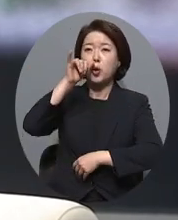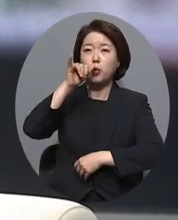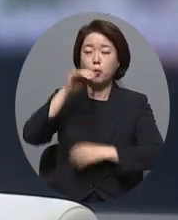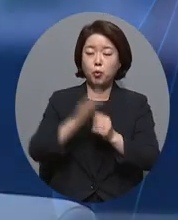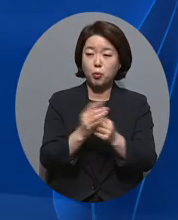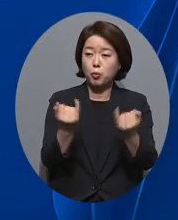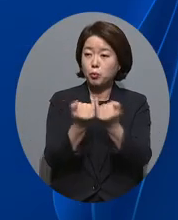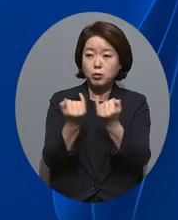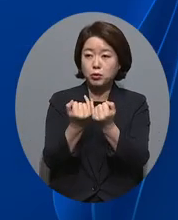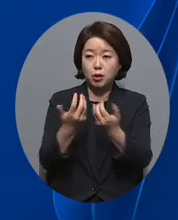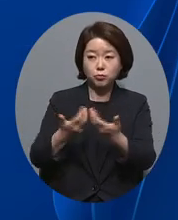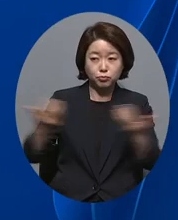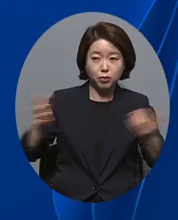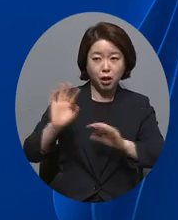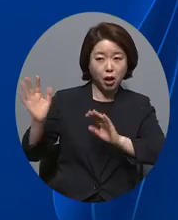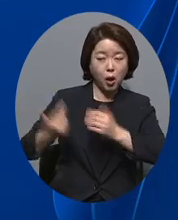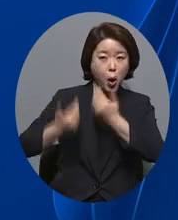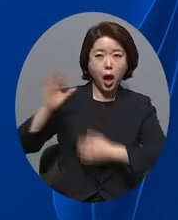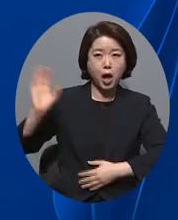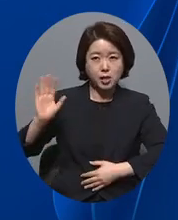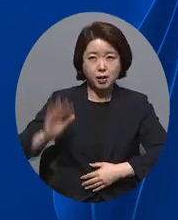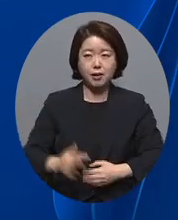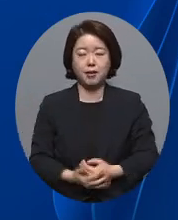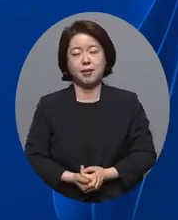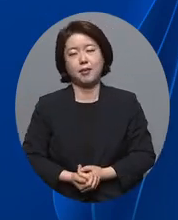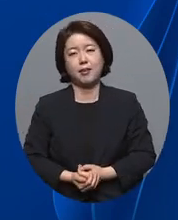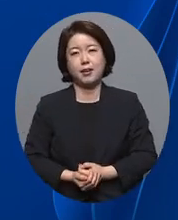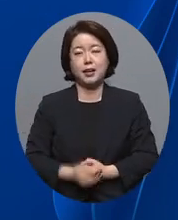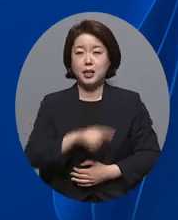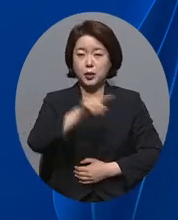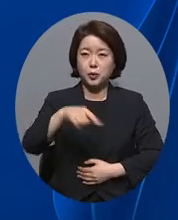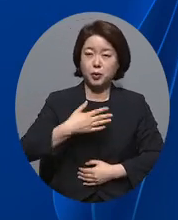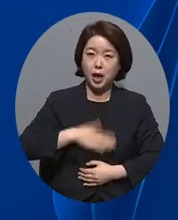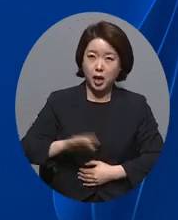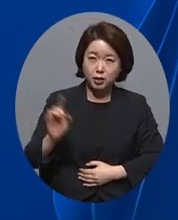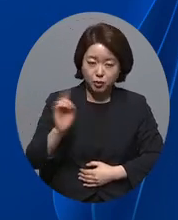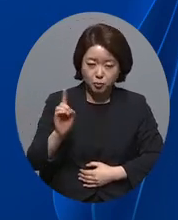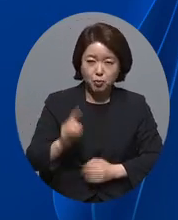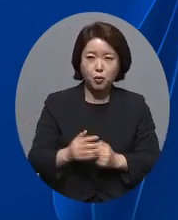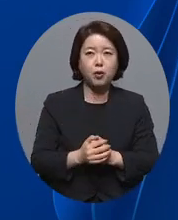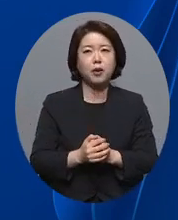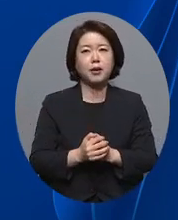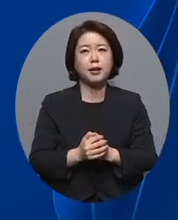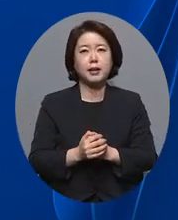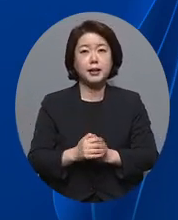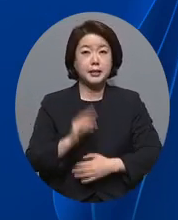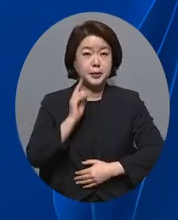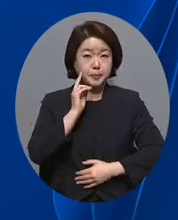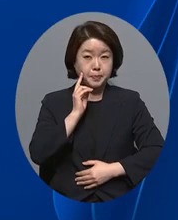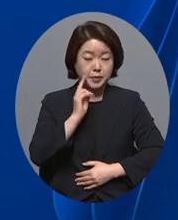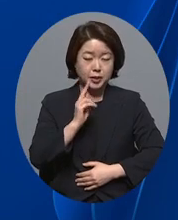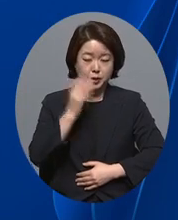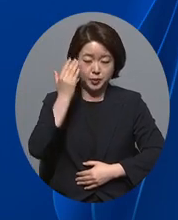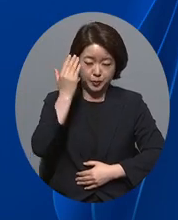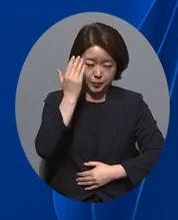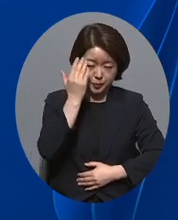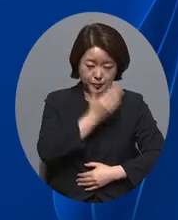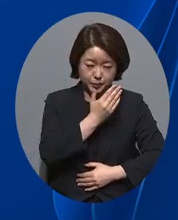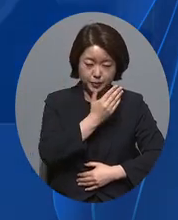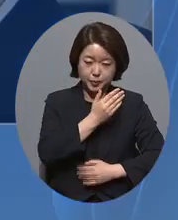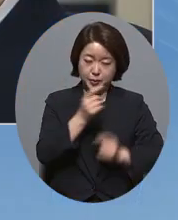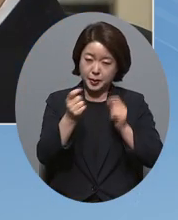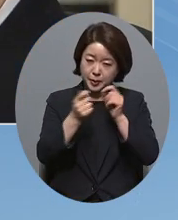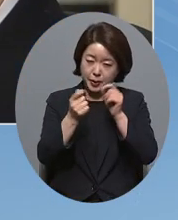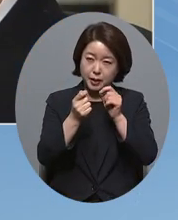여성을 떠나본 적도 없다 이렇게 말씀하셨어요 김 교수님이 알려져 있기로 그 아주 극도의 그 순수함에